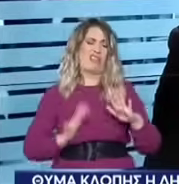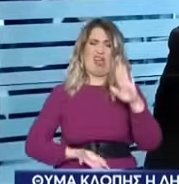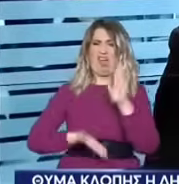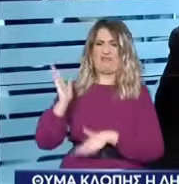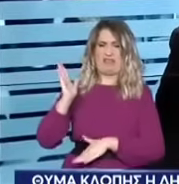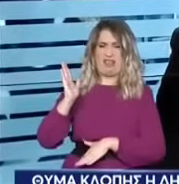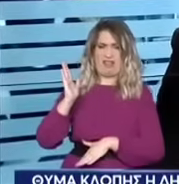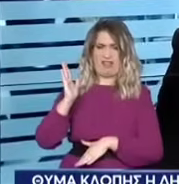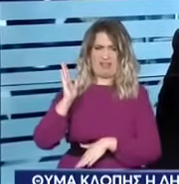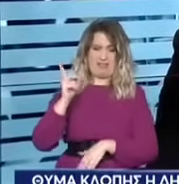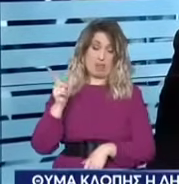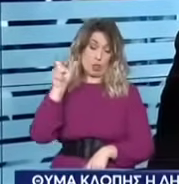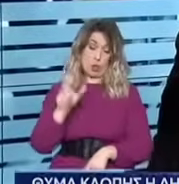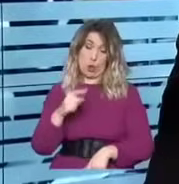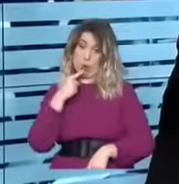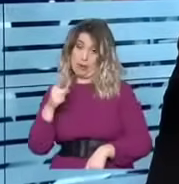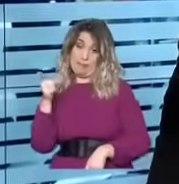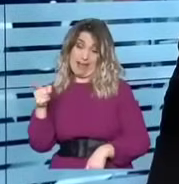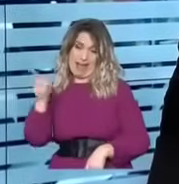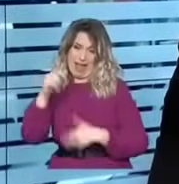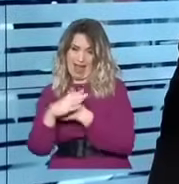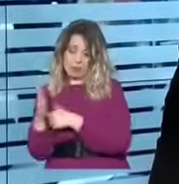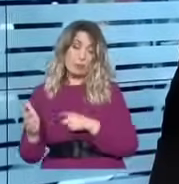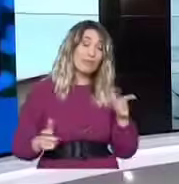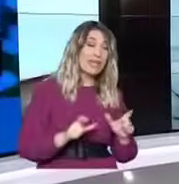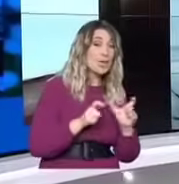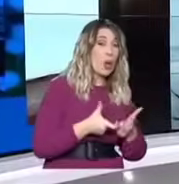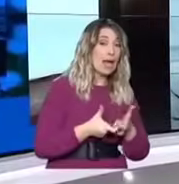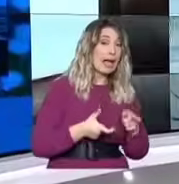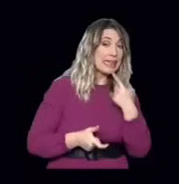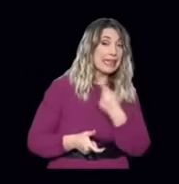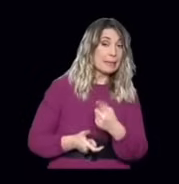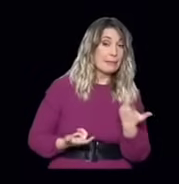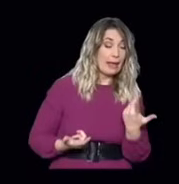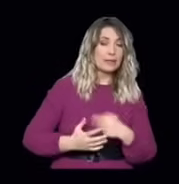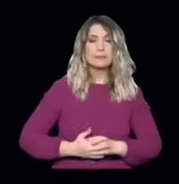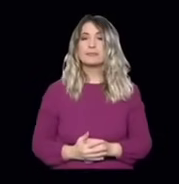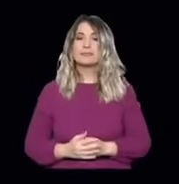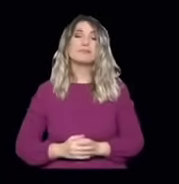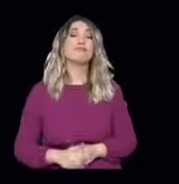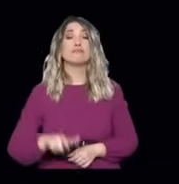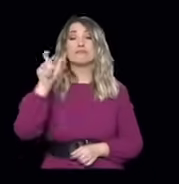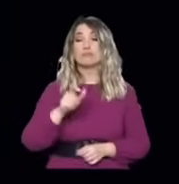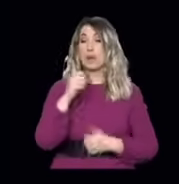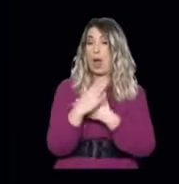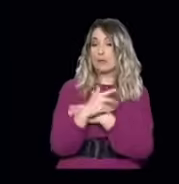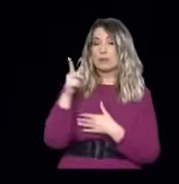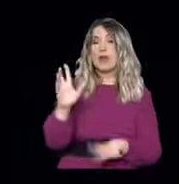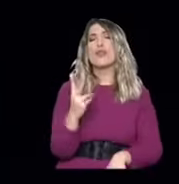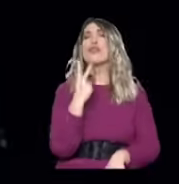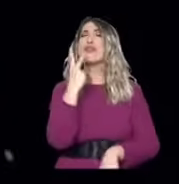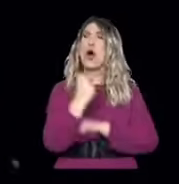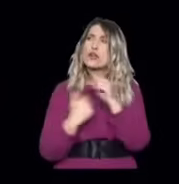τι είπε ένα μέλος της οικογένειας της κυρίας Κατσαφάδου στην αστυνομία. Ο κατηγορούμενος εδώ και 2 χρόνια περίπου